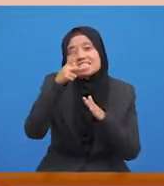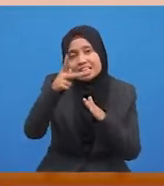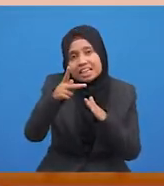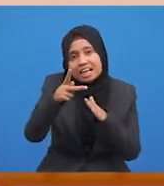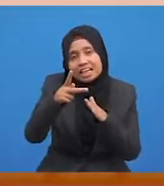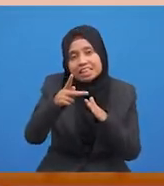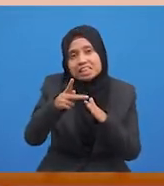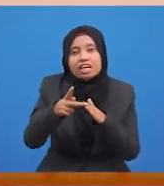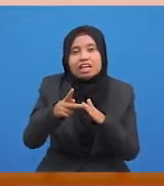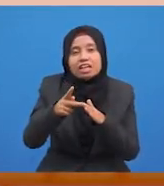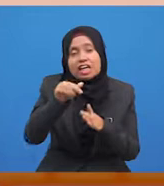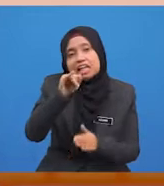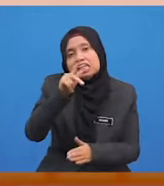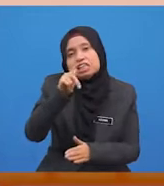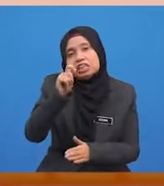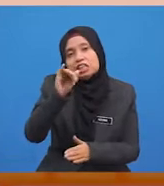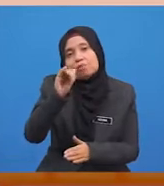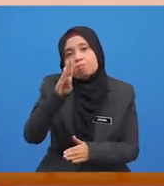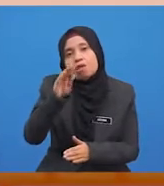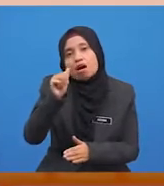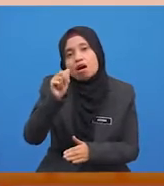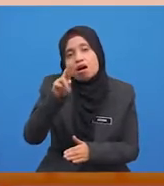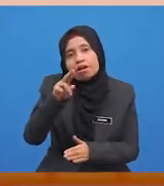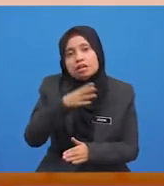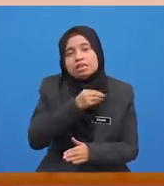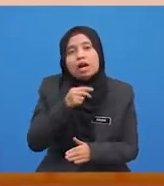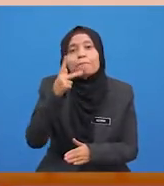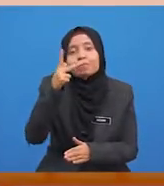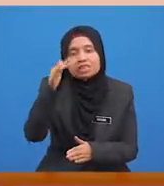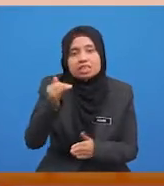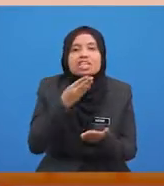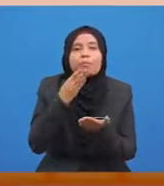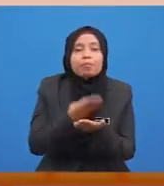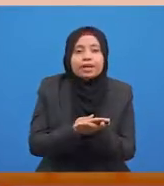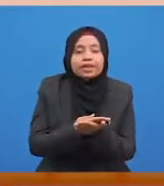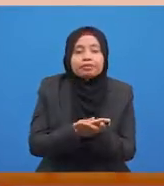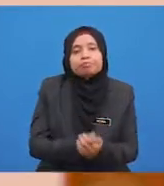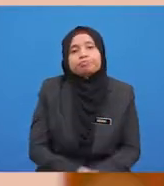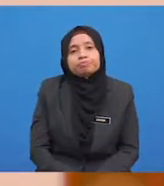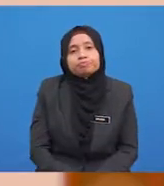pesanan, iktibar dan mesej yang terdapat dalam sebuah karya sastra.